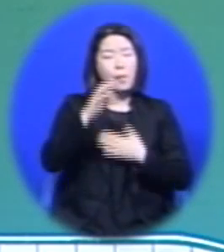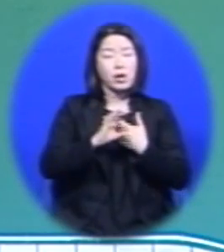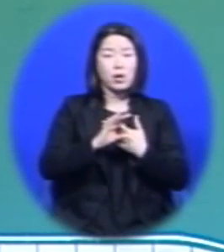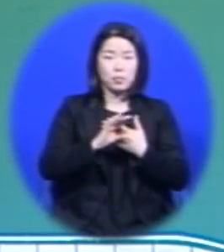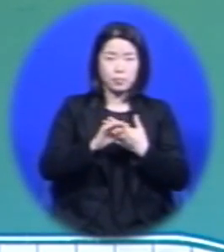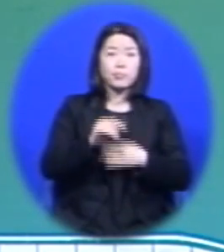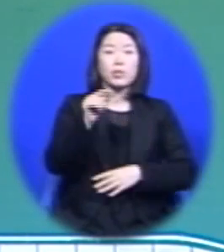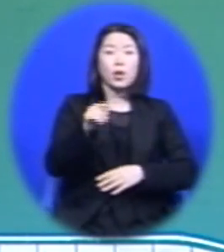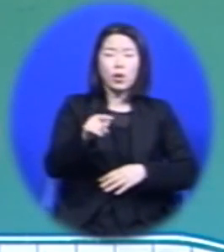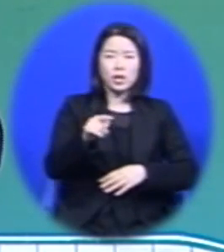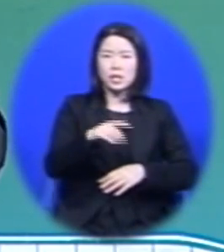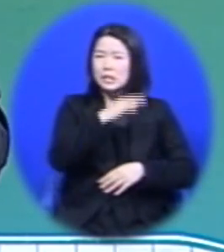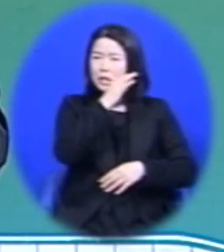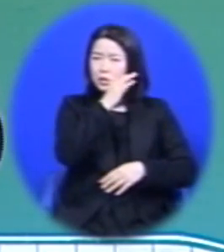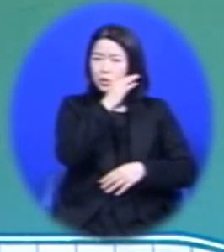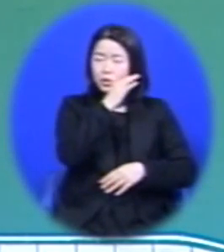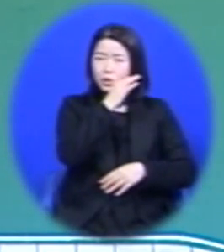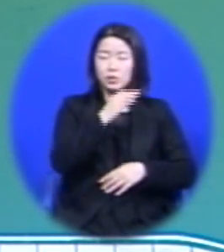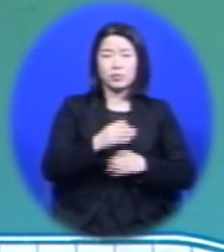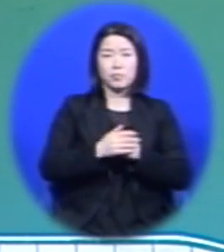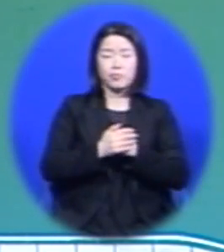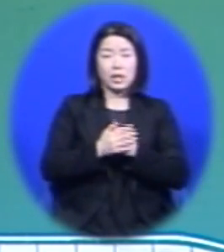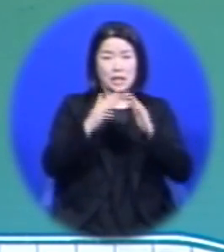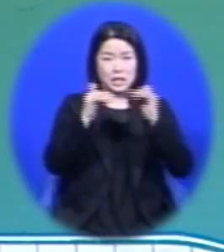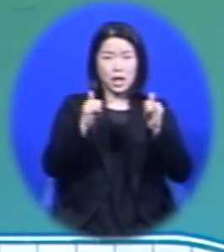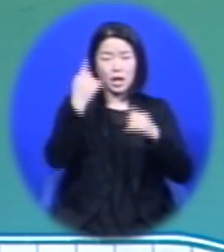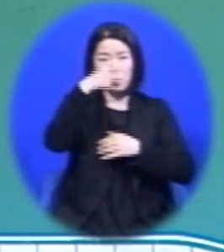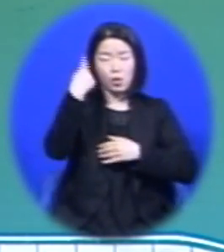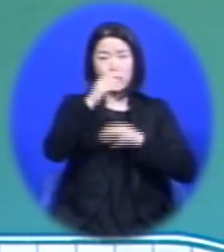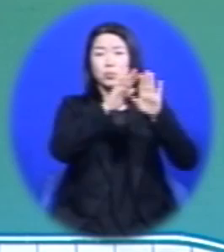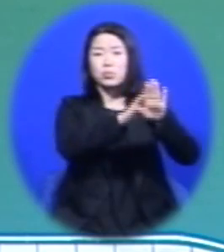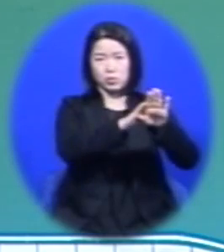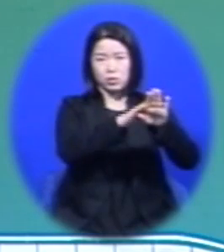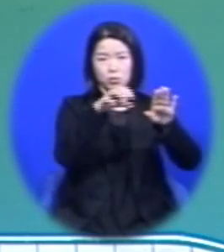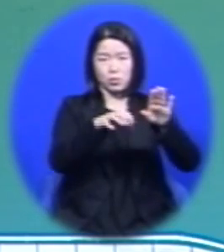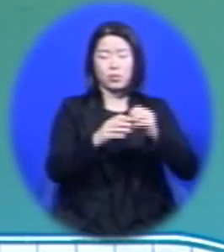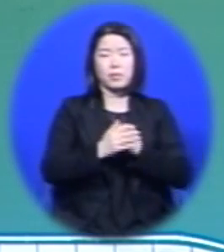거기에는 수치스러운 사람들의 얼굴이 붙는 곳이기 때문입니다.